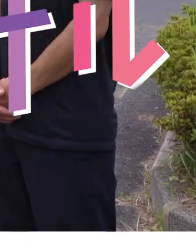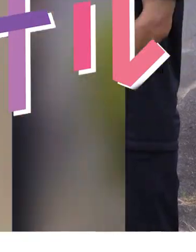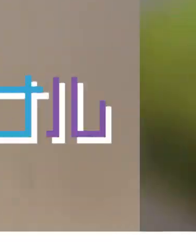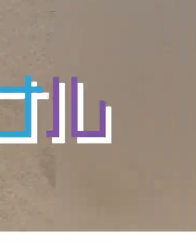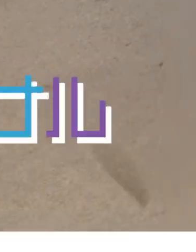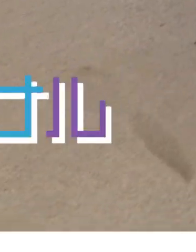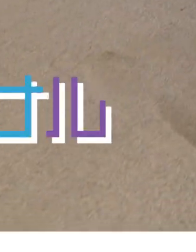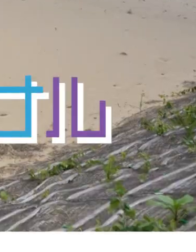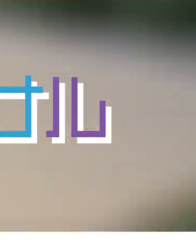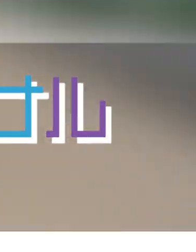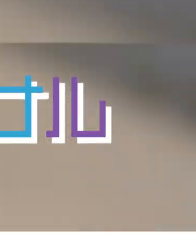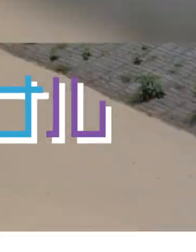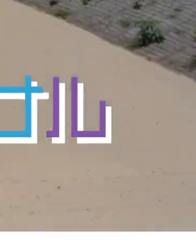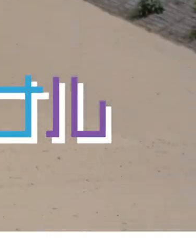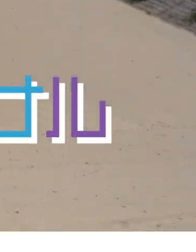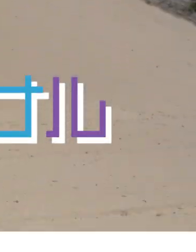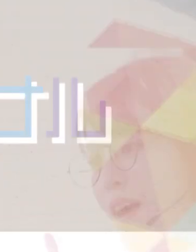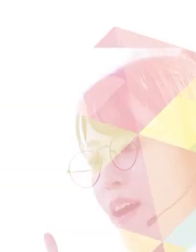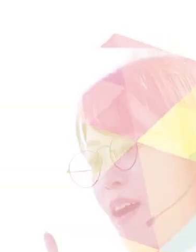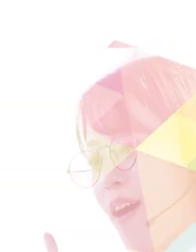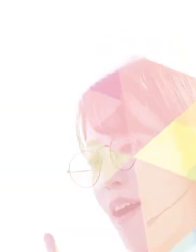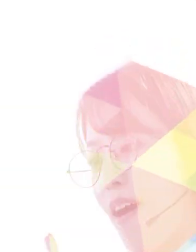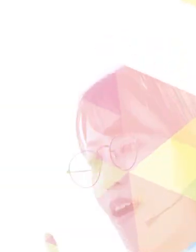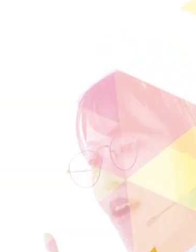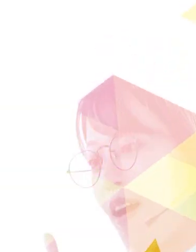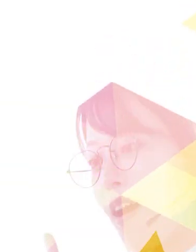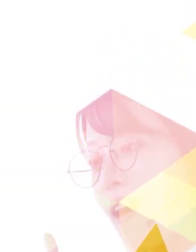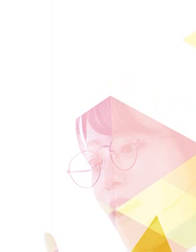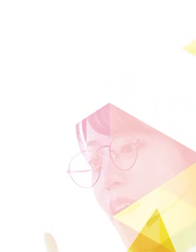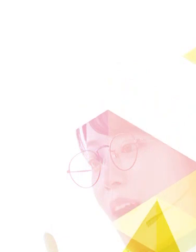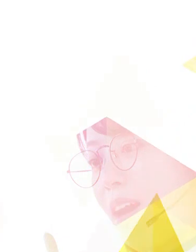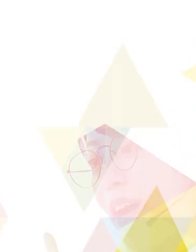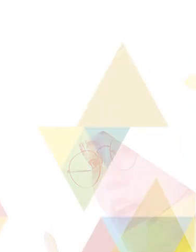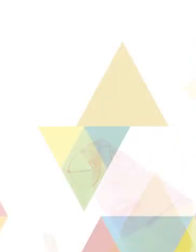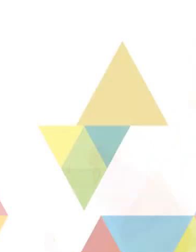鳥取県企画番組 気になる鳥取、